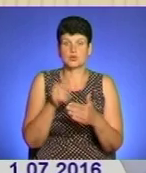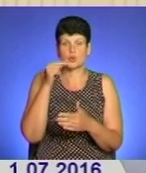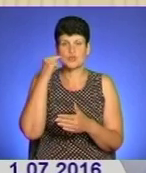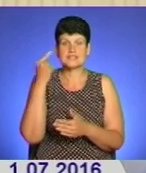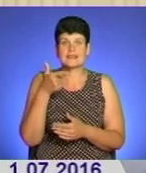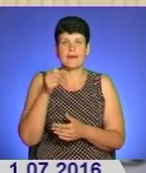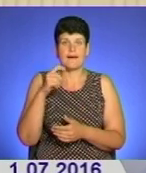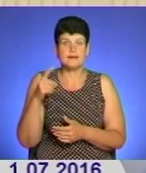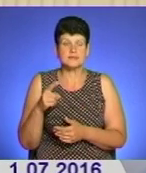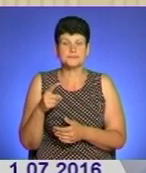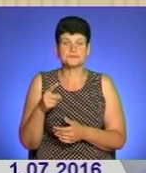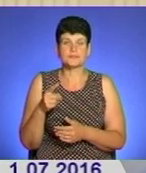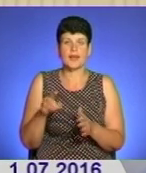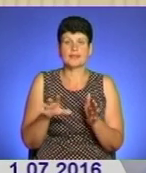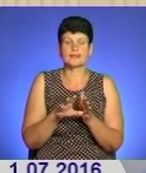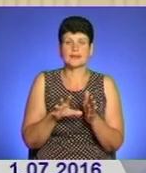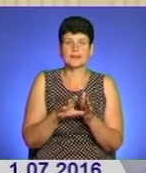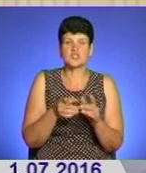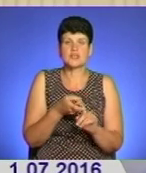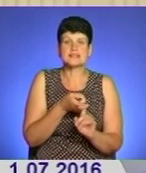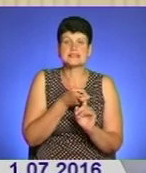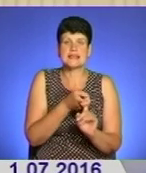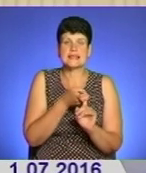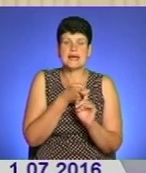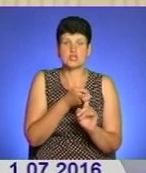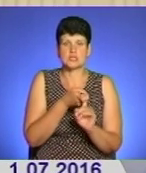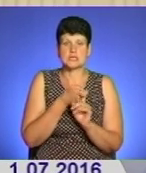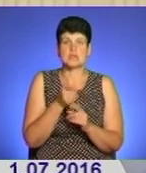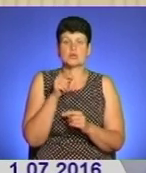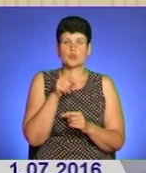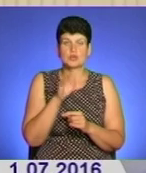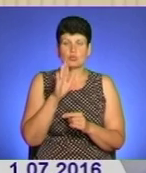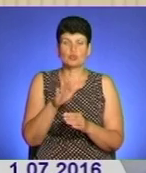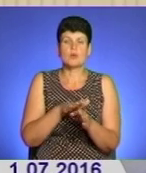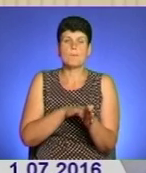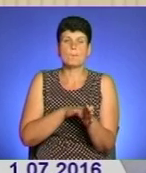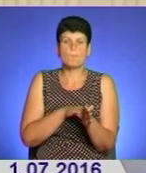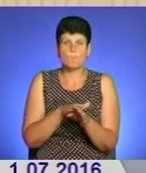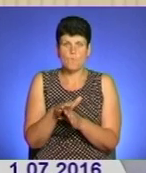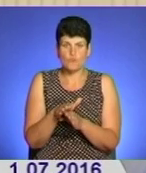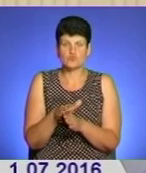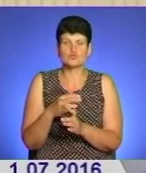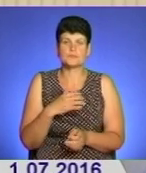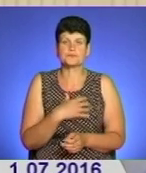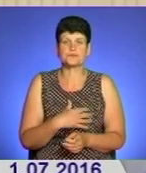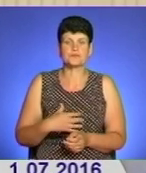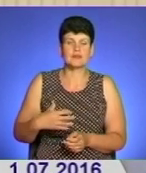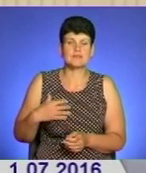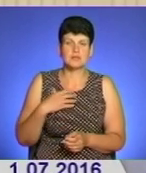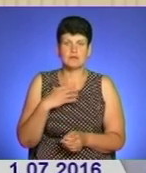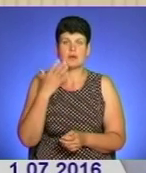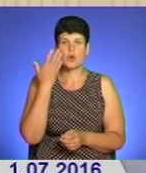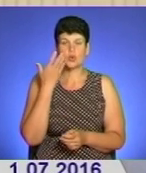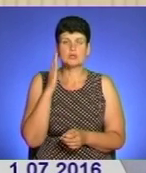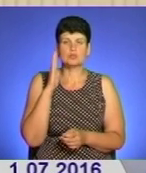газом, і енергетична незалежність тоді буде в повній мірі актуальна, коли